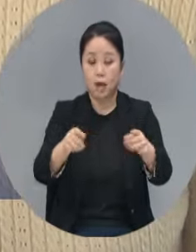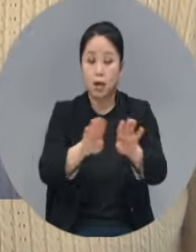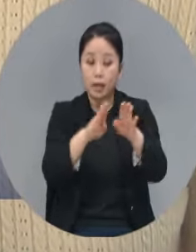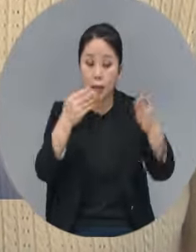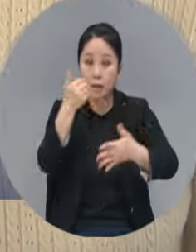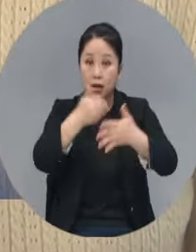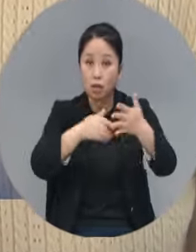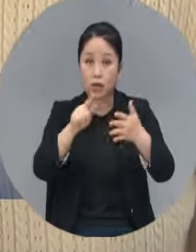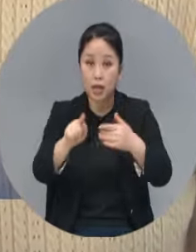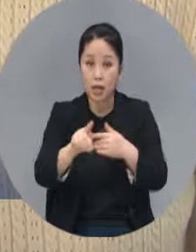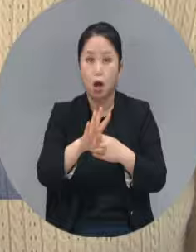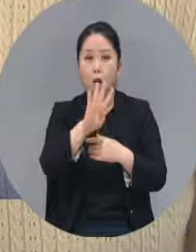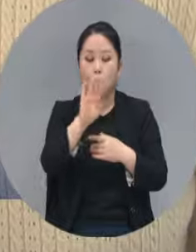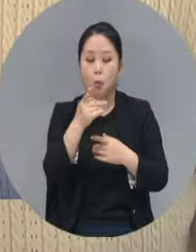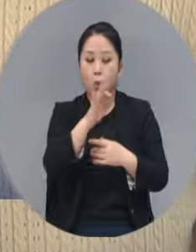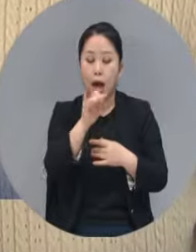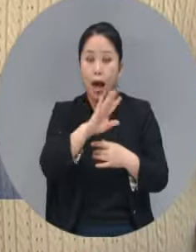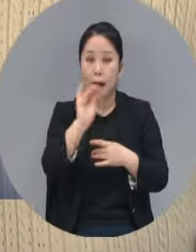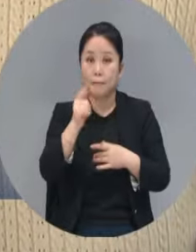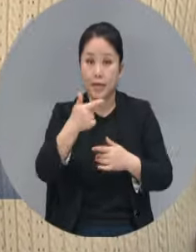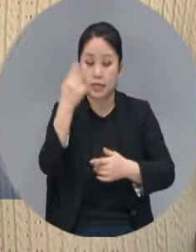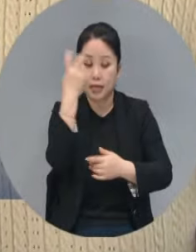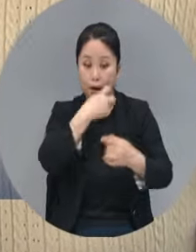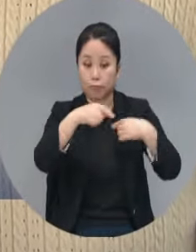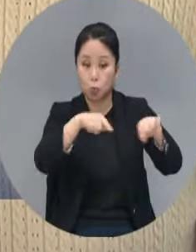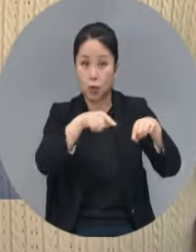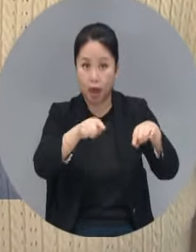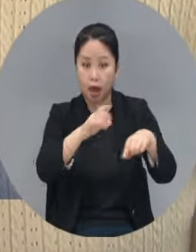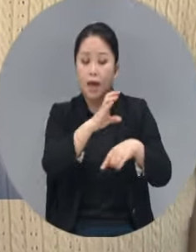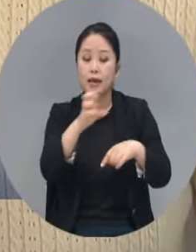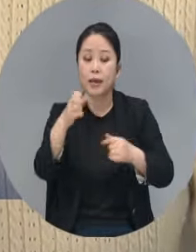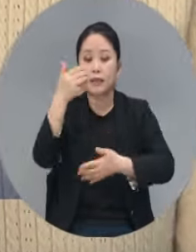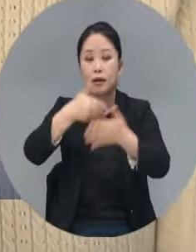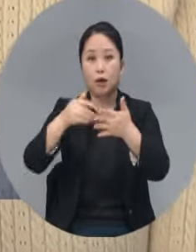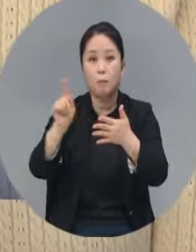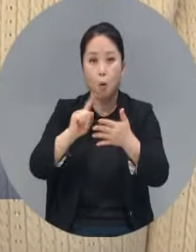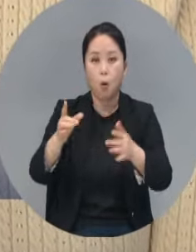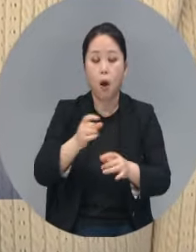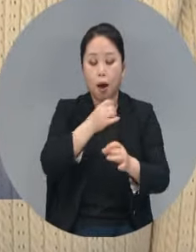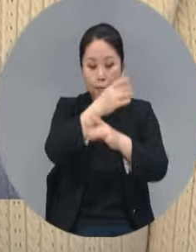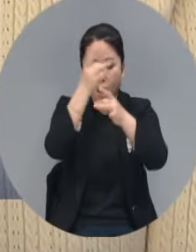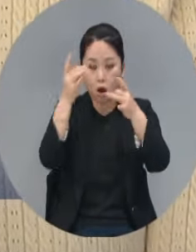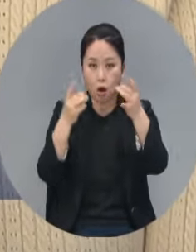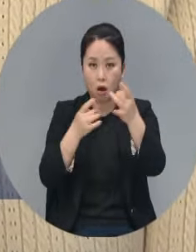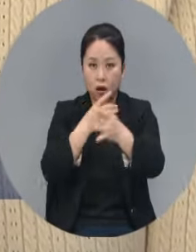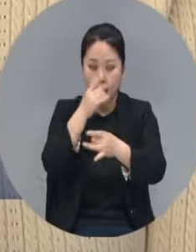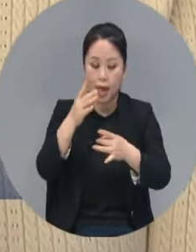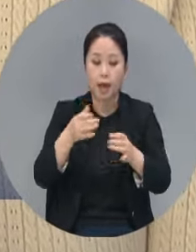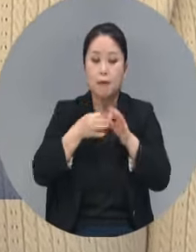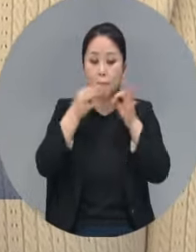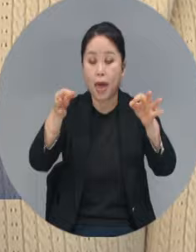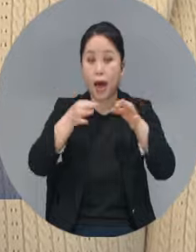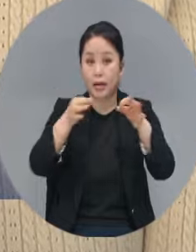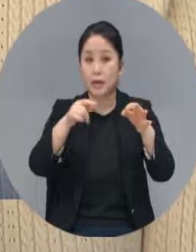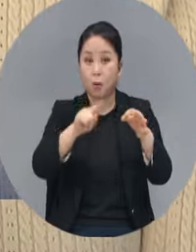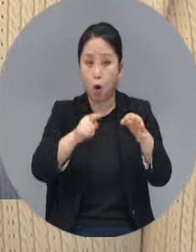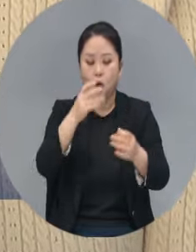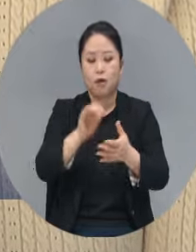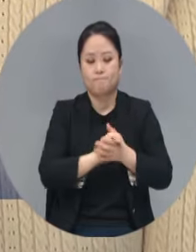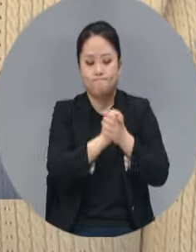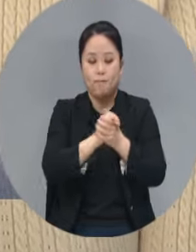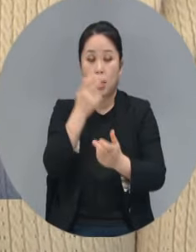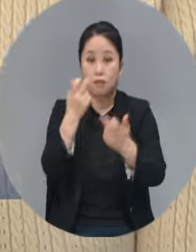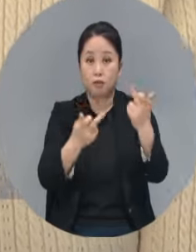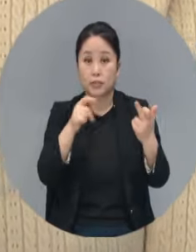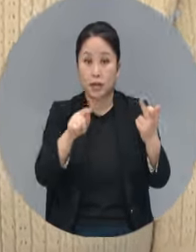보아빈 감독의 별의 메아리라는 캐나다 작품입니다. 우애 좋은 형제가 상실과 애도를 받아들이는 성장 영화라고